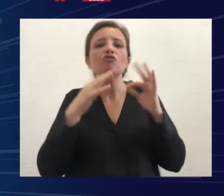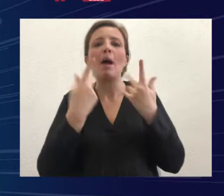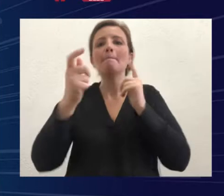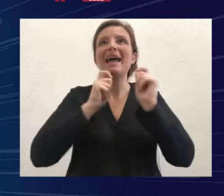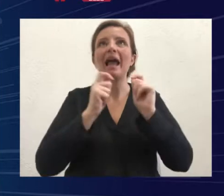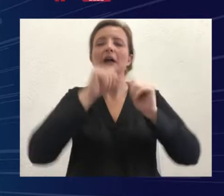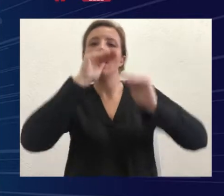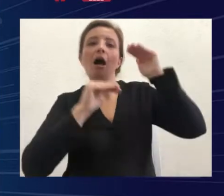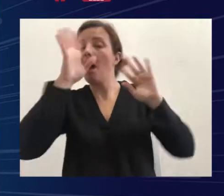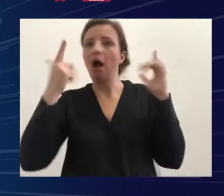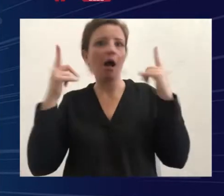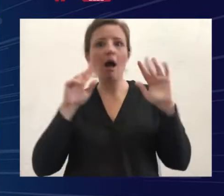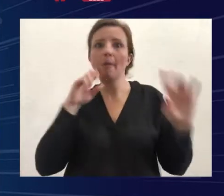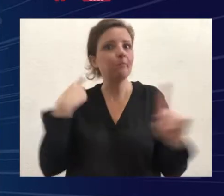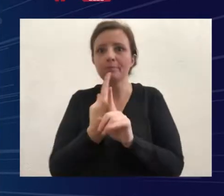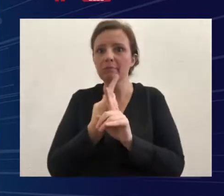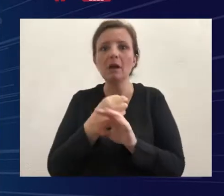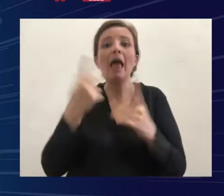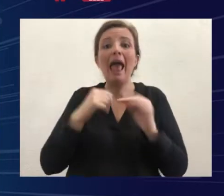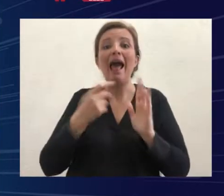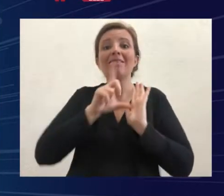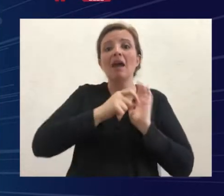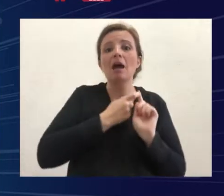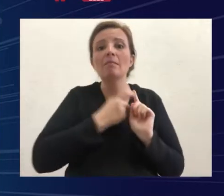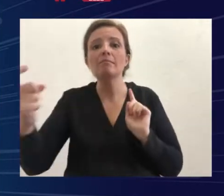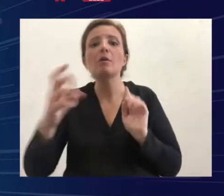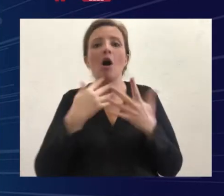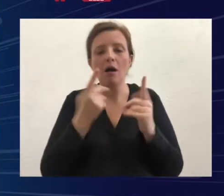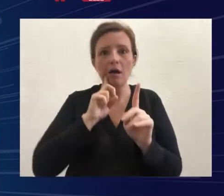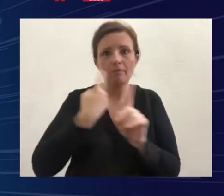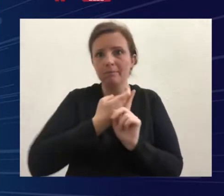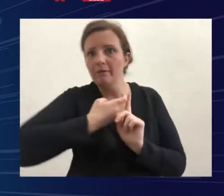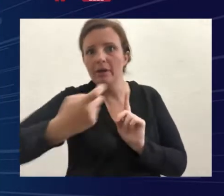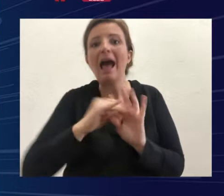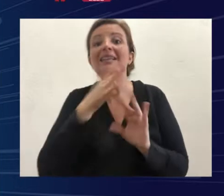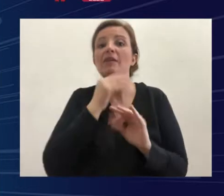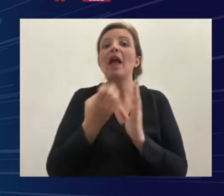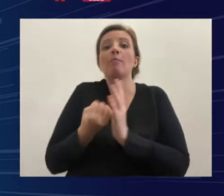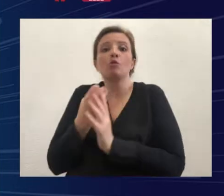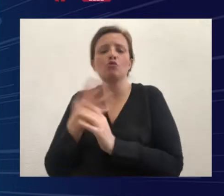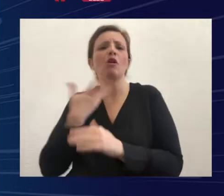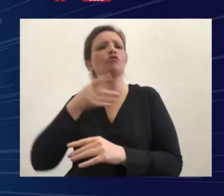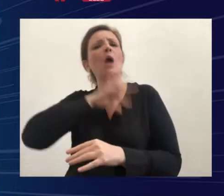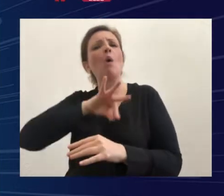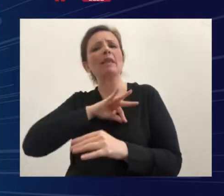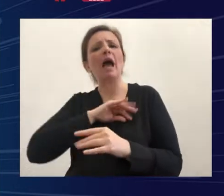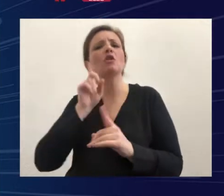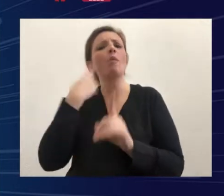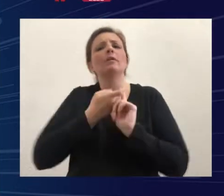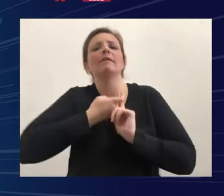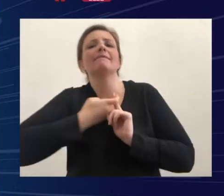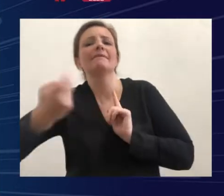subisce le fluttuazioni del mercato e soprattutto è duraturo nel tempo. In questo modo il produttore può contare su un